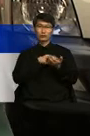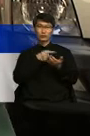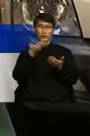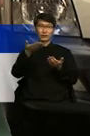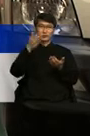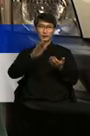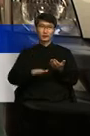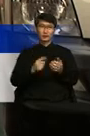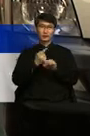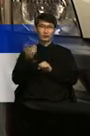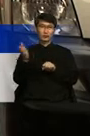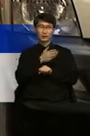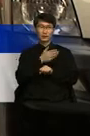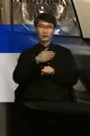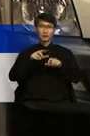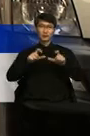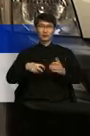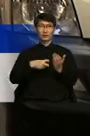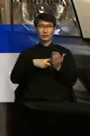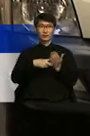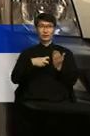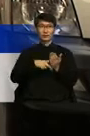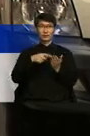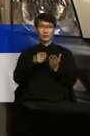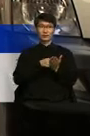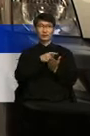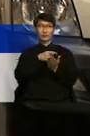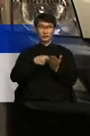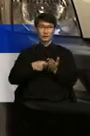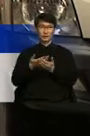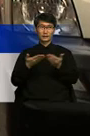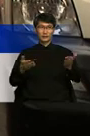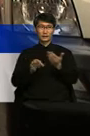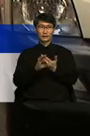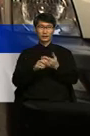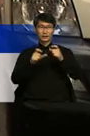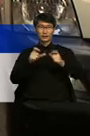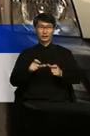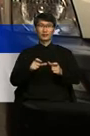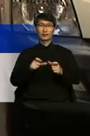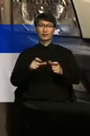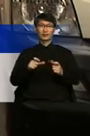해드렸는데 내년부터는 지역 화폐로 보상을 해드리면